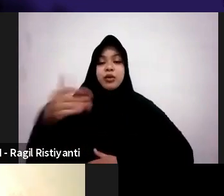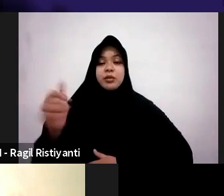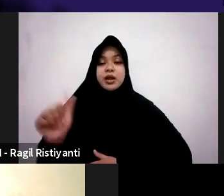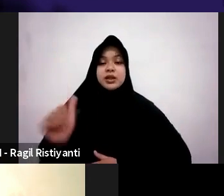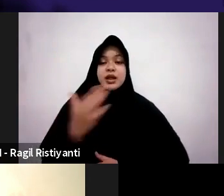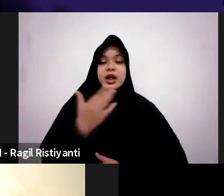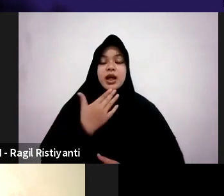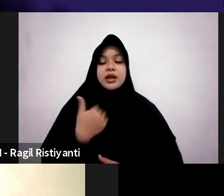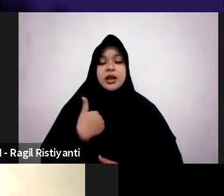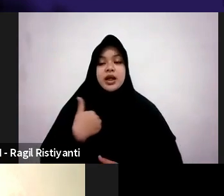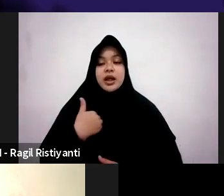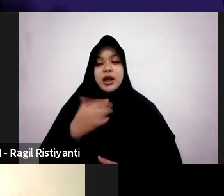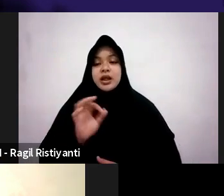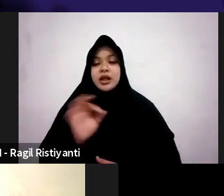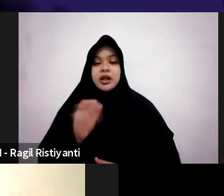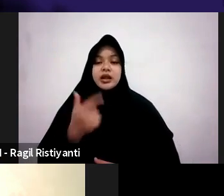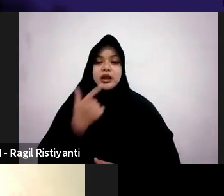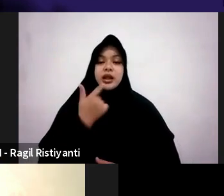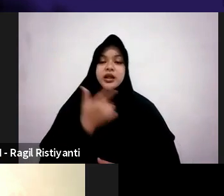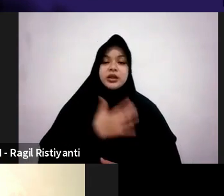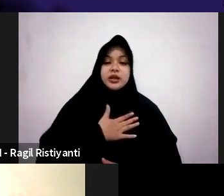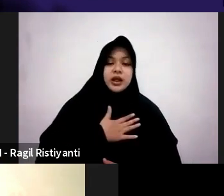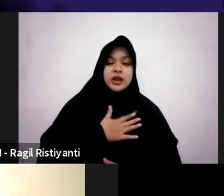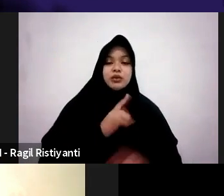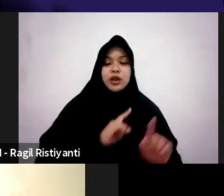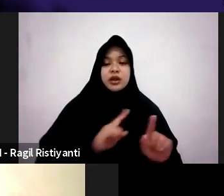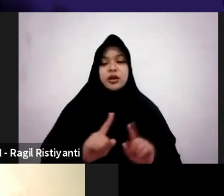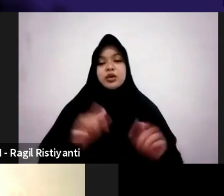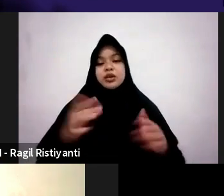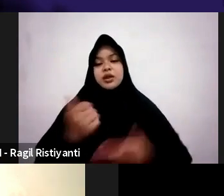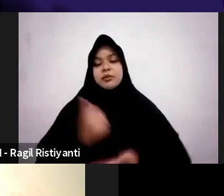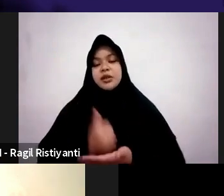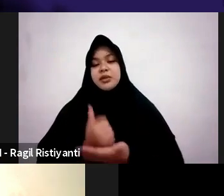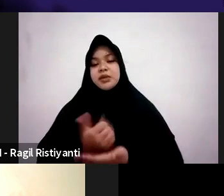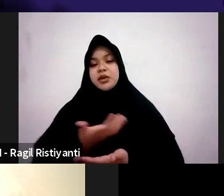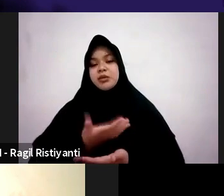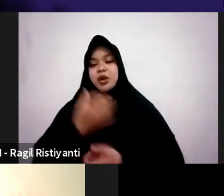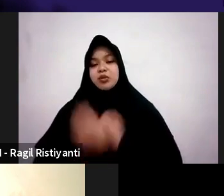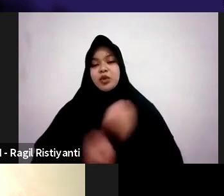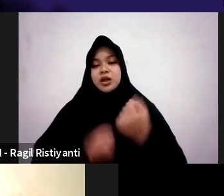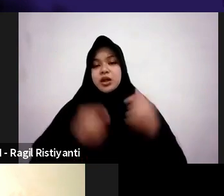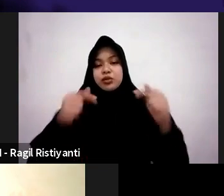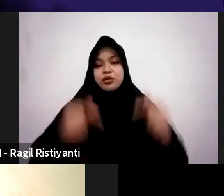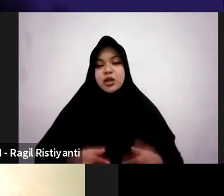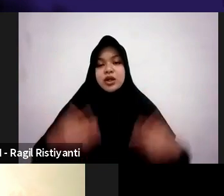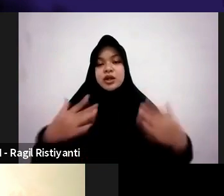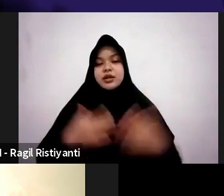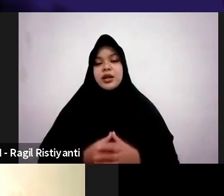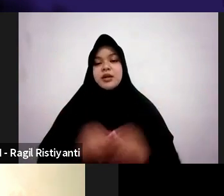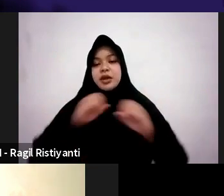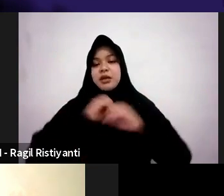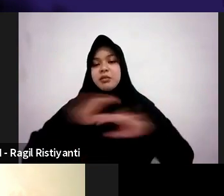ya nanti ngebut aswed as misalnya saya sangat ingin melakukan hal itu Dan dalam kami intech campaign ini